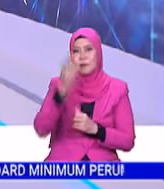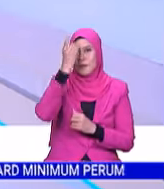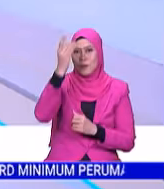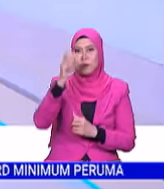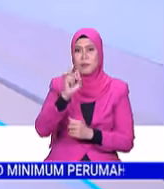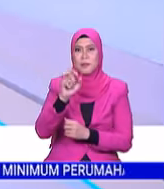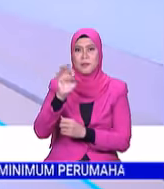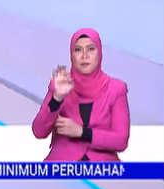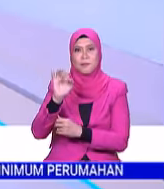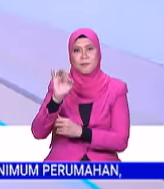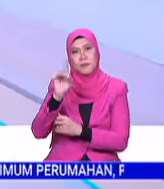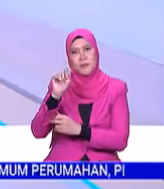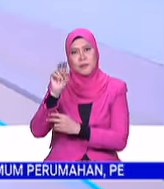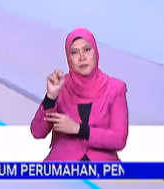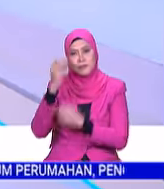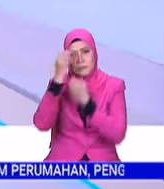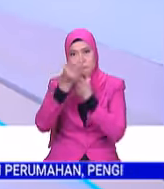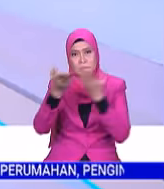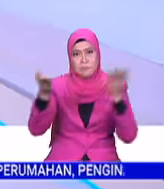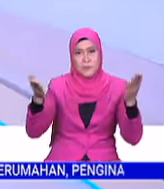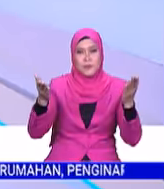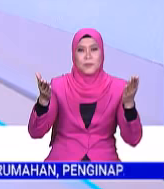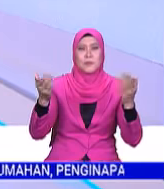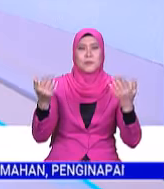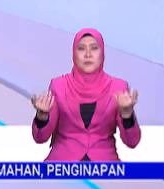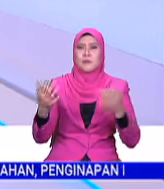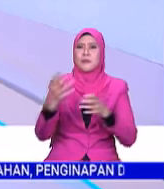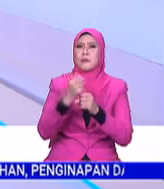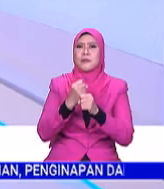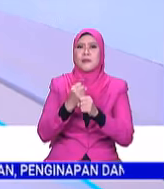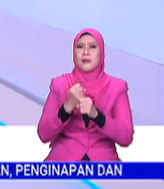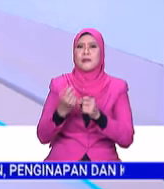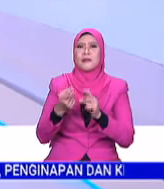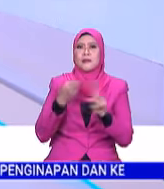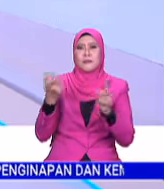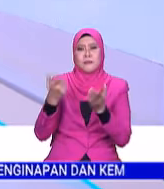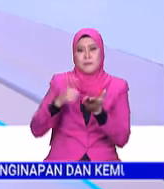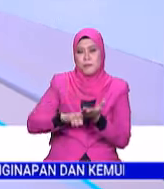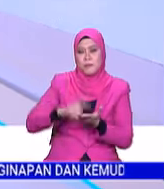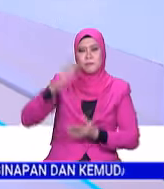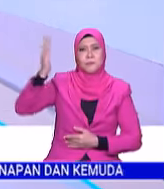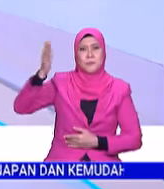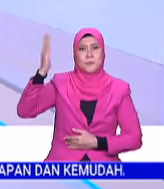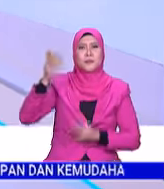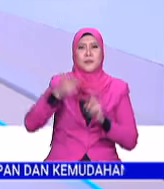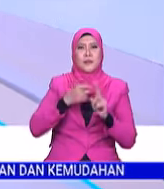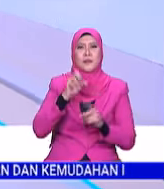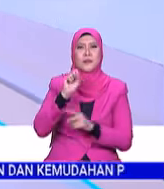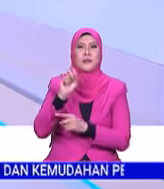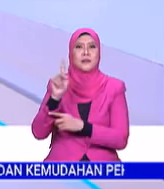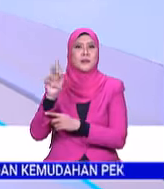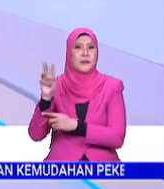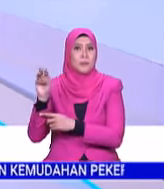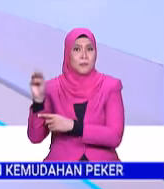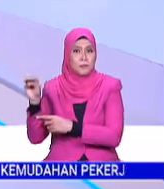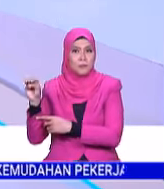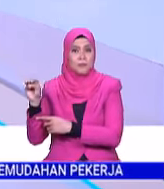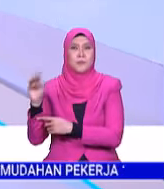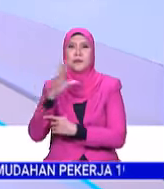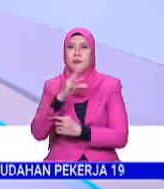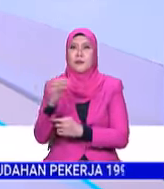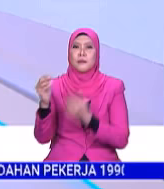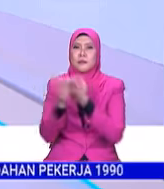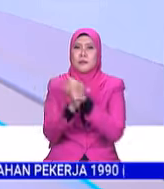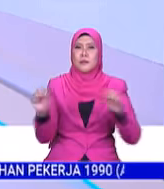menerusi kenyataan media memaklumkan perkembangan diperoleh hasil laporan dibentangkan Suruhanjaya Komunikasi dan Multimedia dan